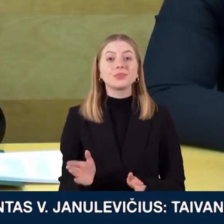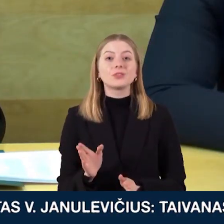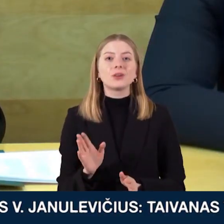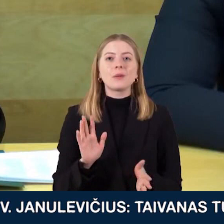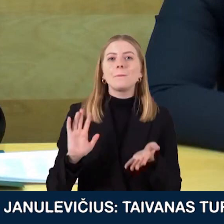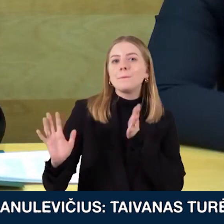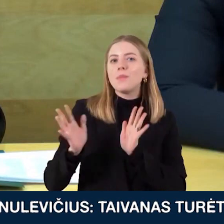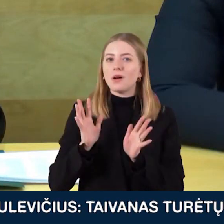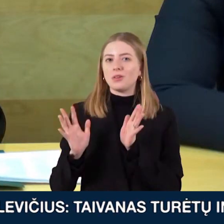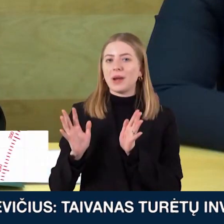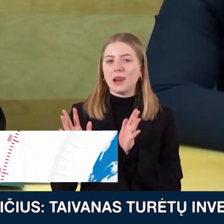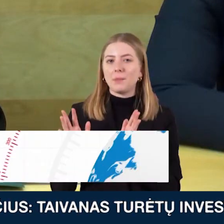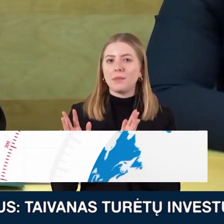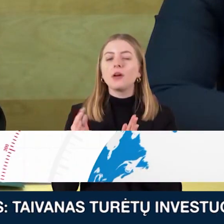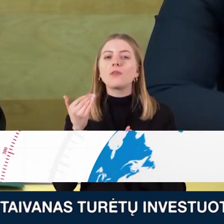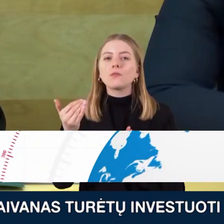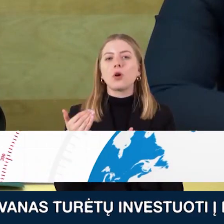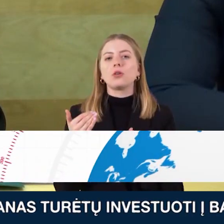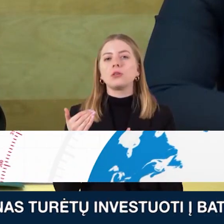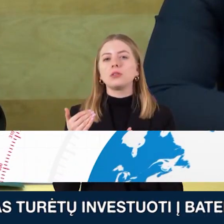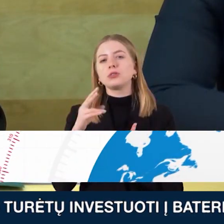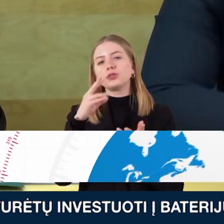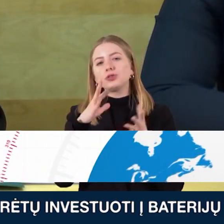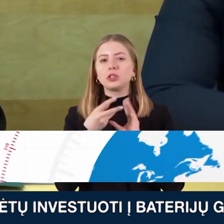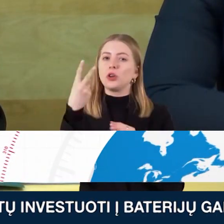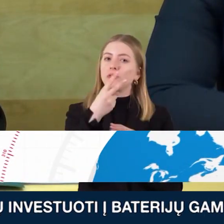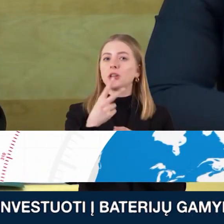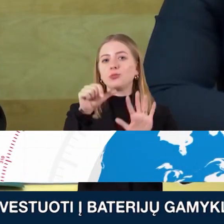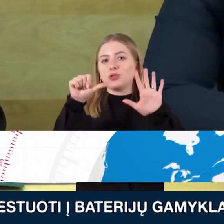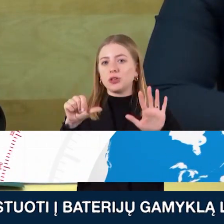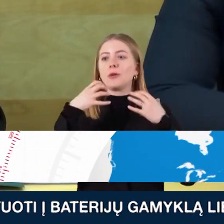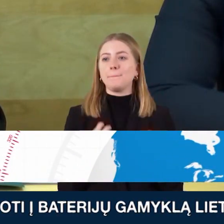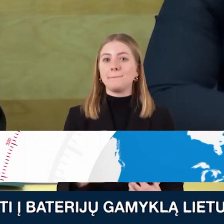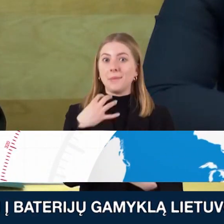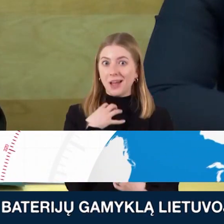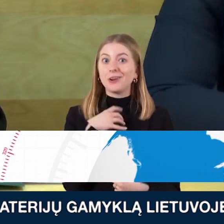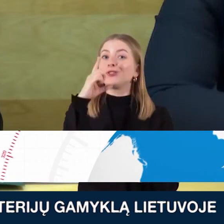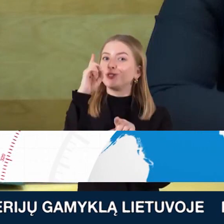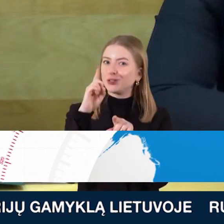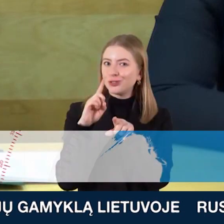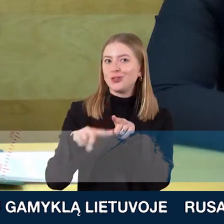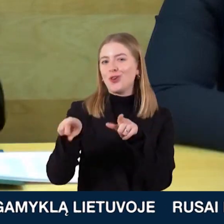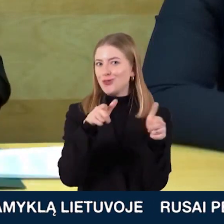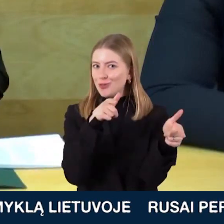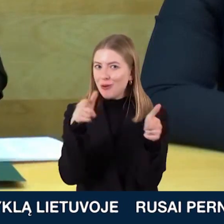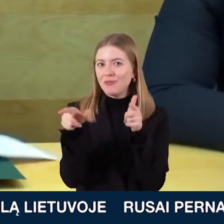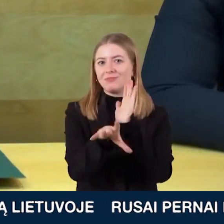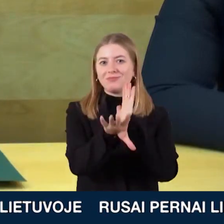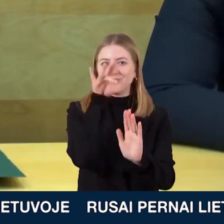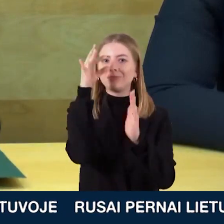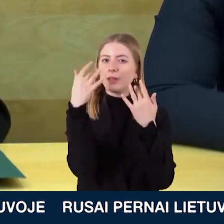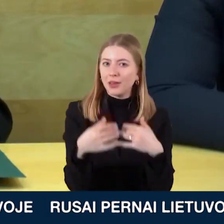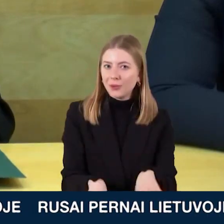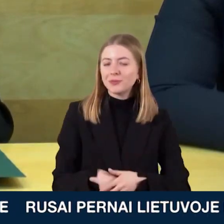rezultatai: 26 merai išrinkti pirmame ture. Tai